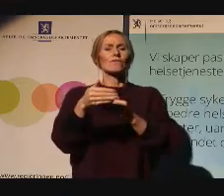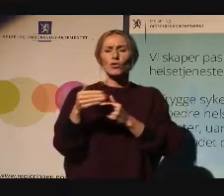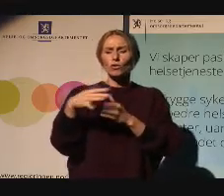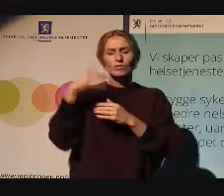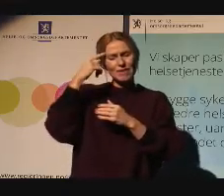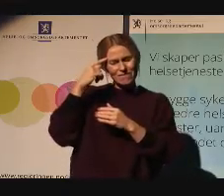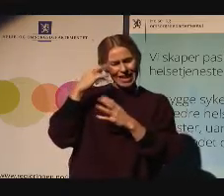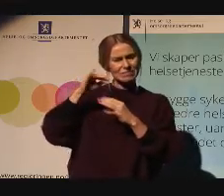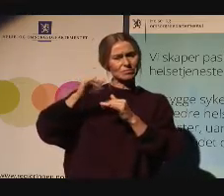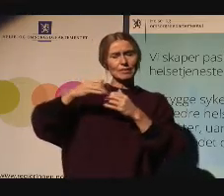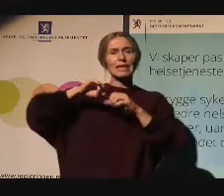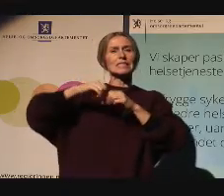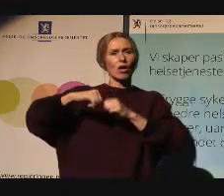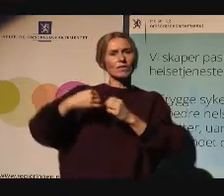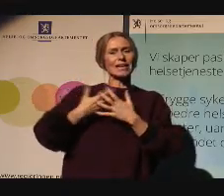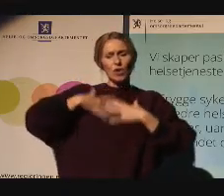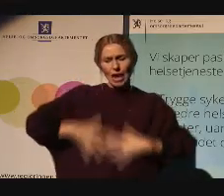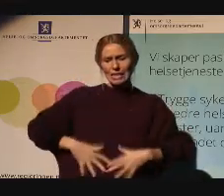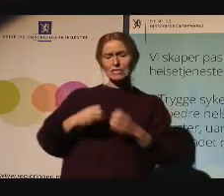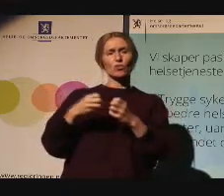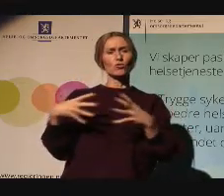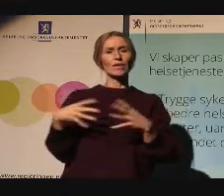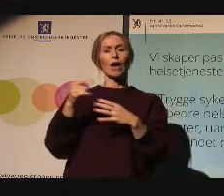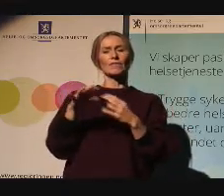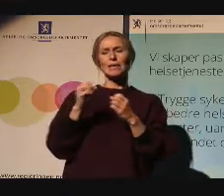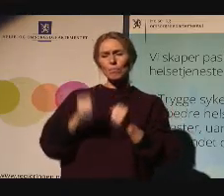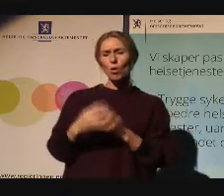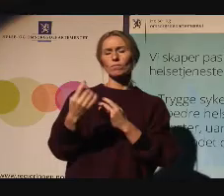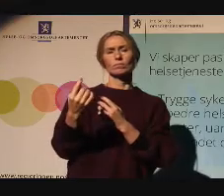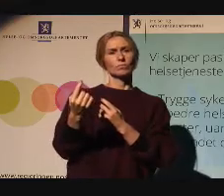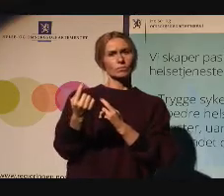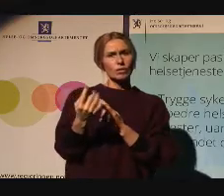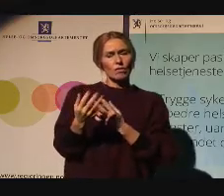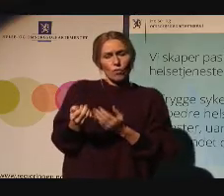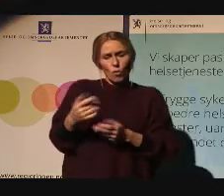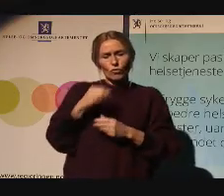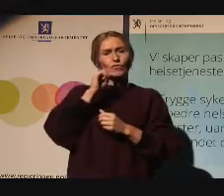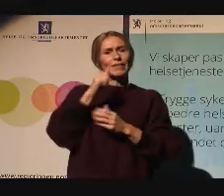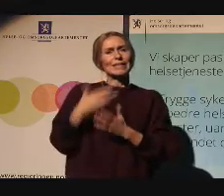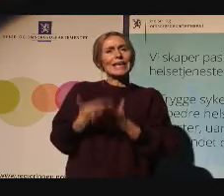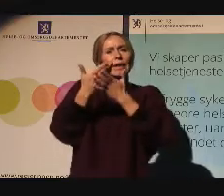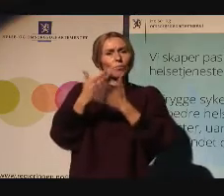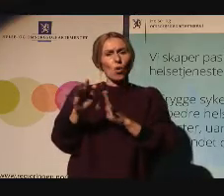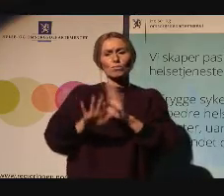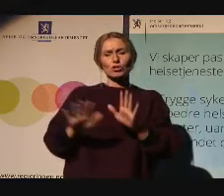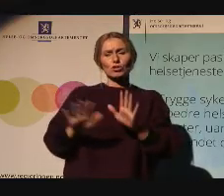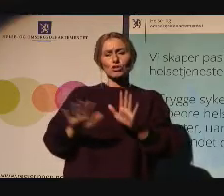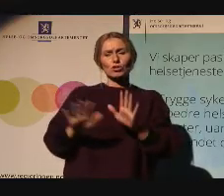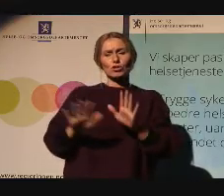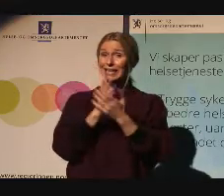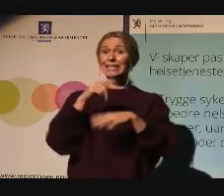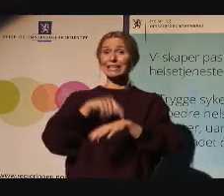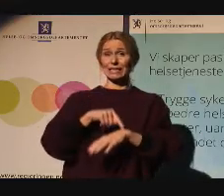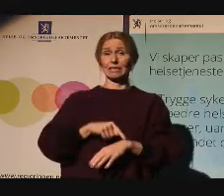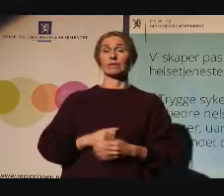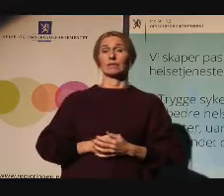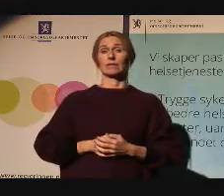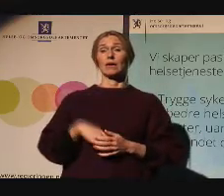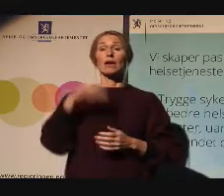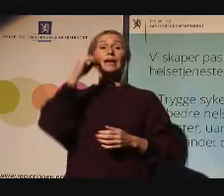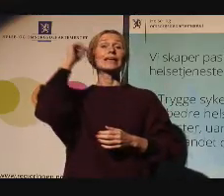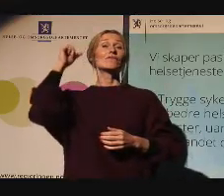deres helse og utvikling, at de får den nødvendige hjelp og omsorgen i rett tid. I fjor så